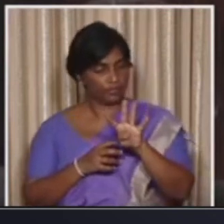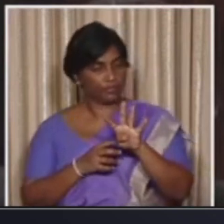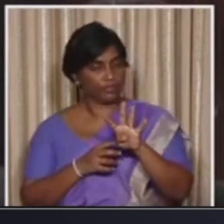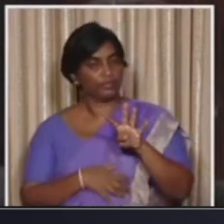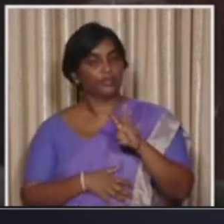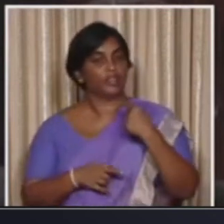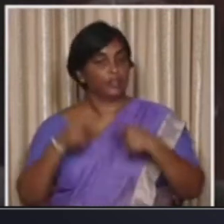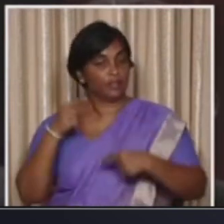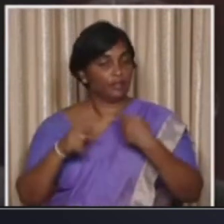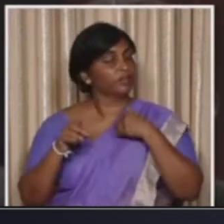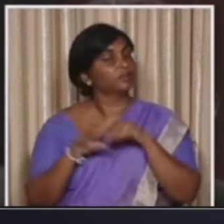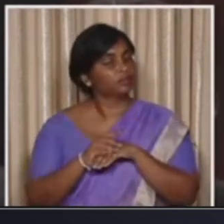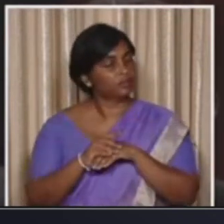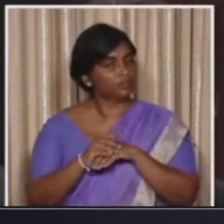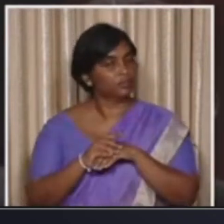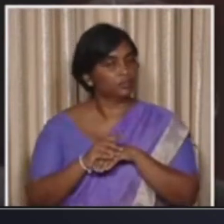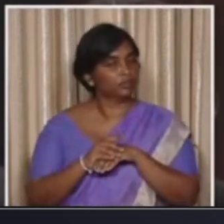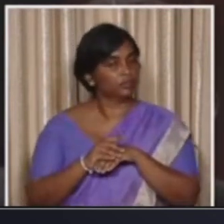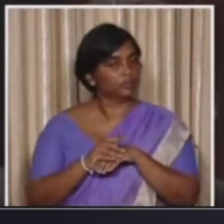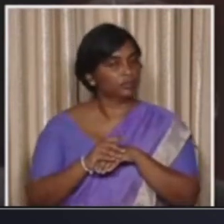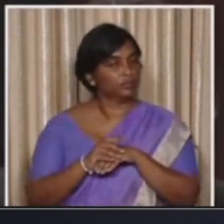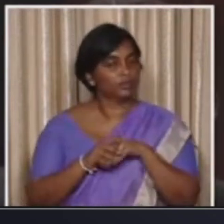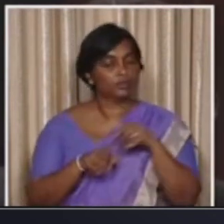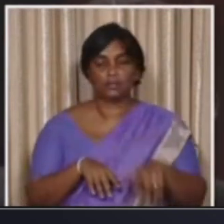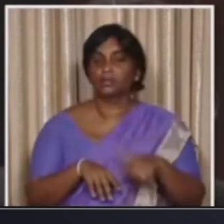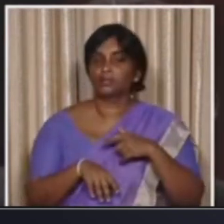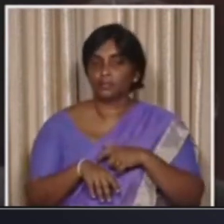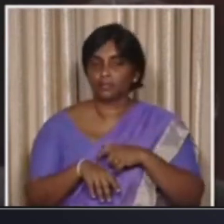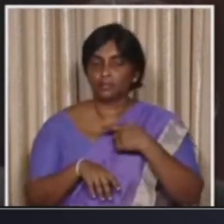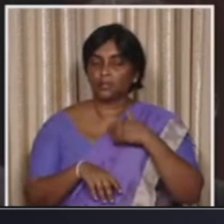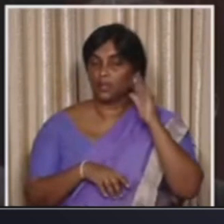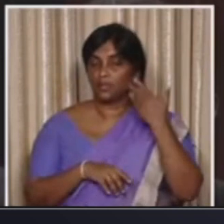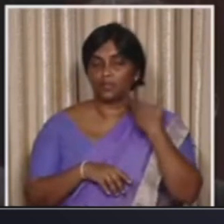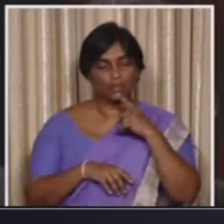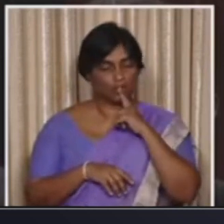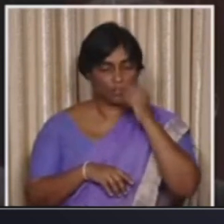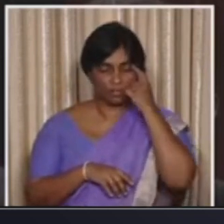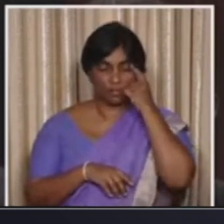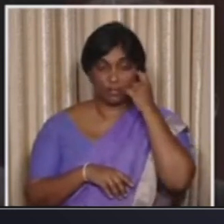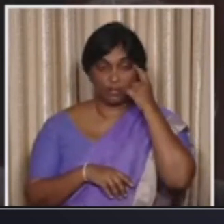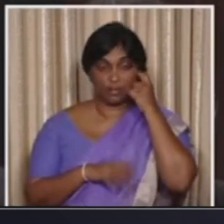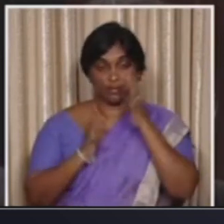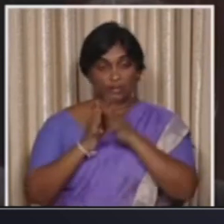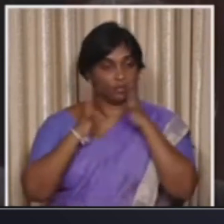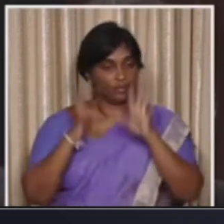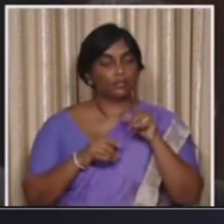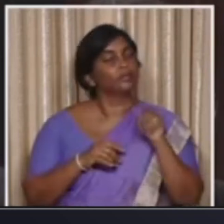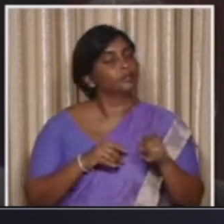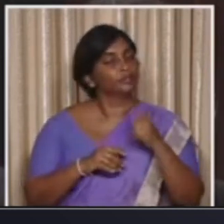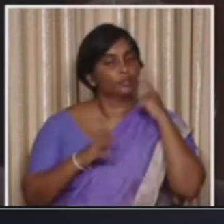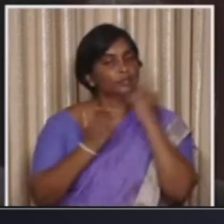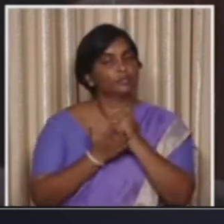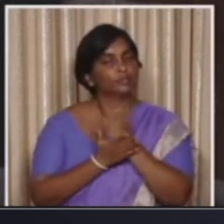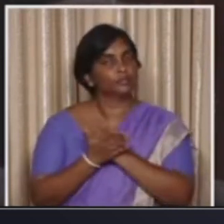2024 karu sabhapathumani මේ වෙලාවේදී විශේෂයෙන්ම කියන්න ඕන කාරණා රාශියක් තිබෙනවා මේ කාරණා